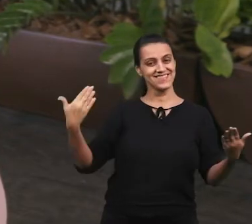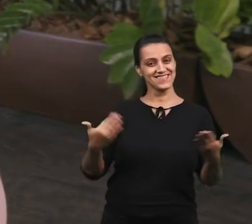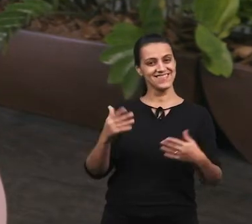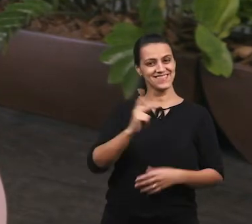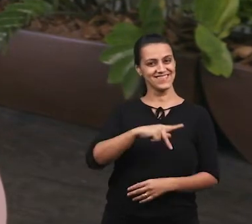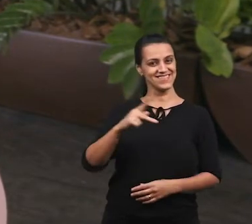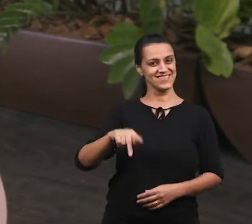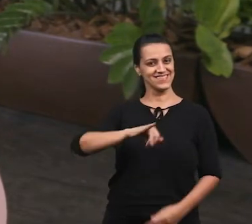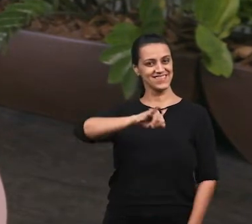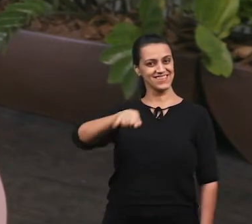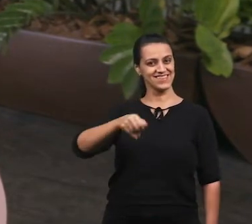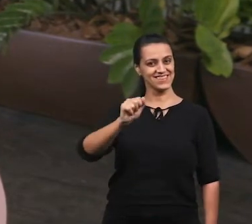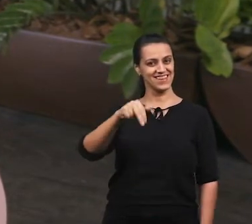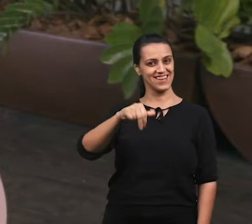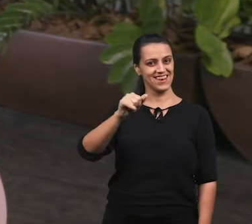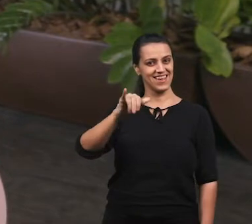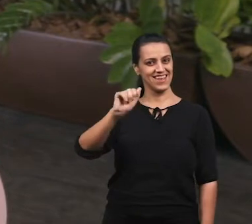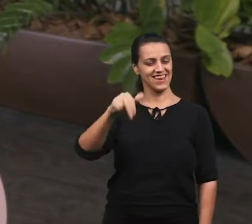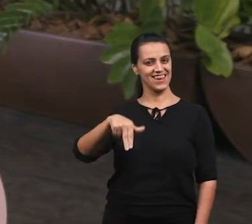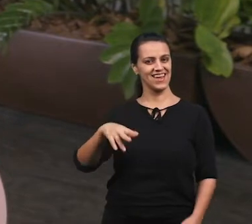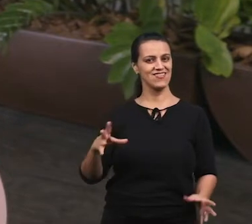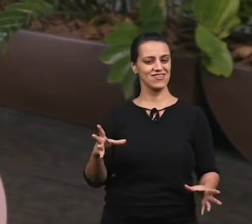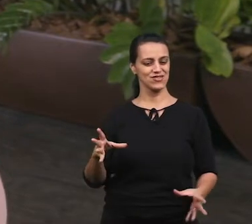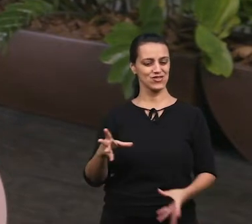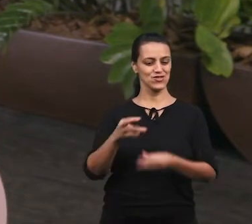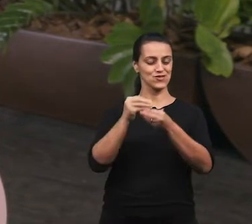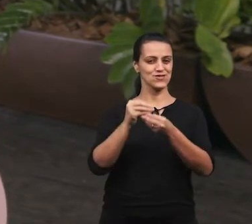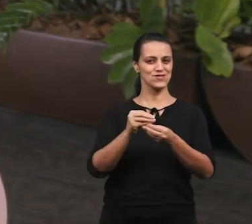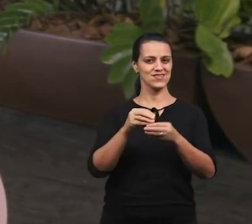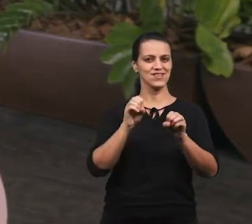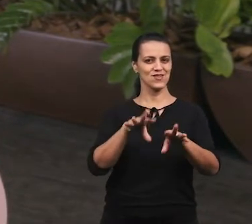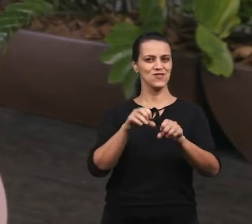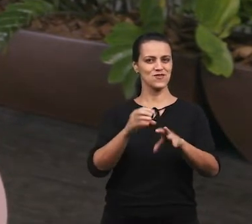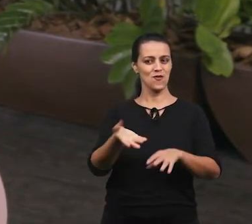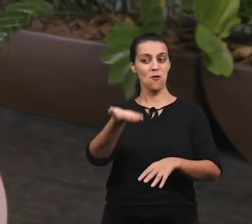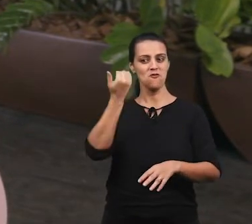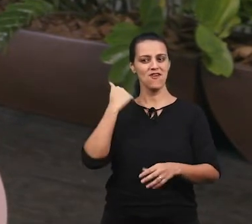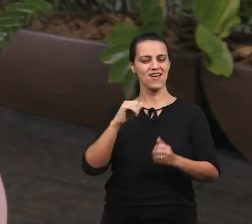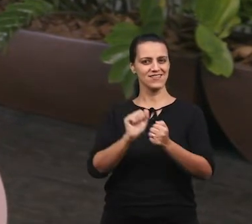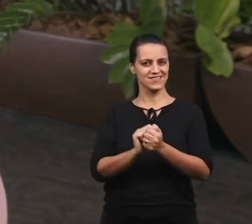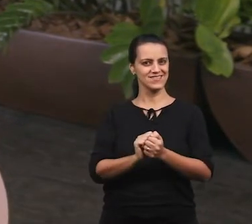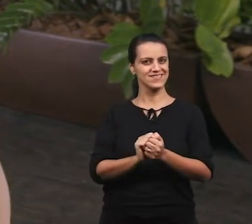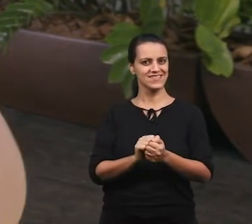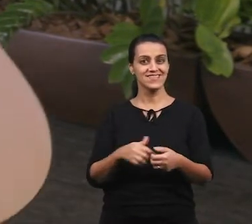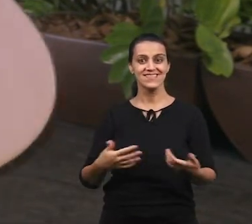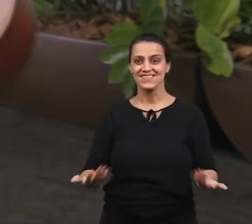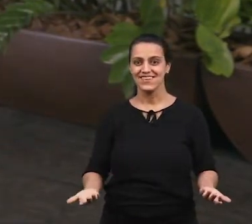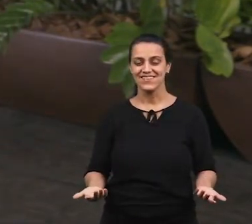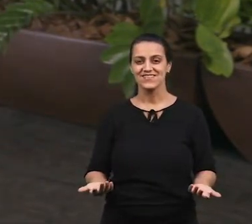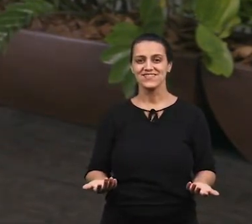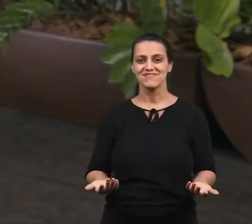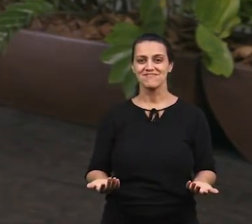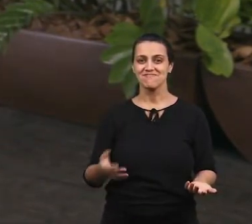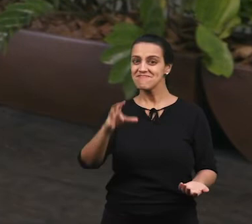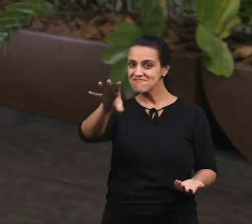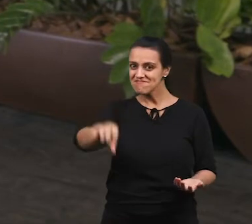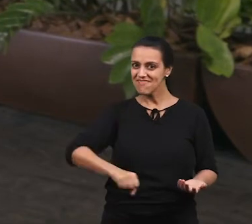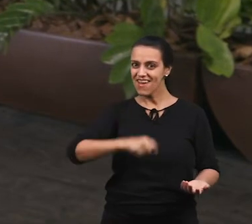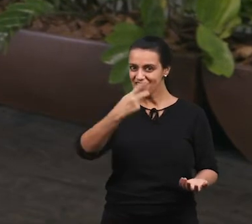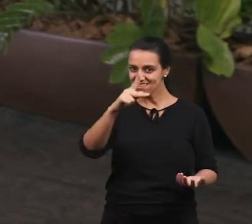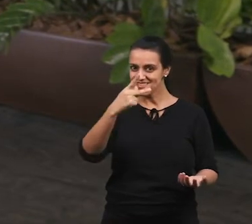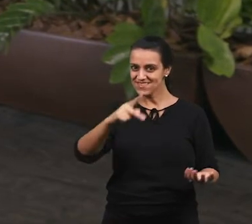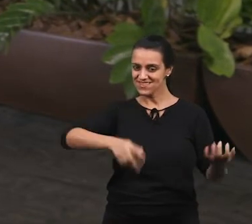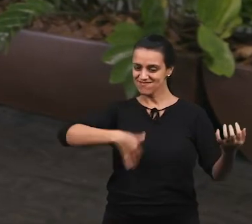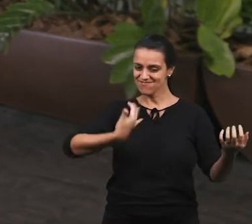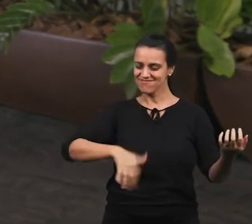мы продолжим изучать этот инструмент. Наша учитель Жанаина Зумак, она продолжит учить вас,